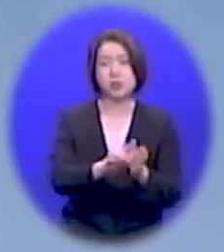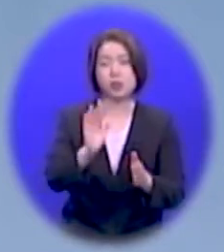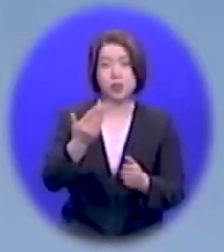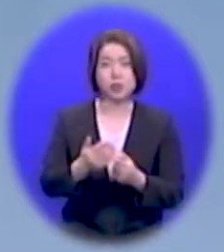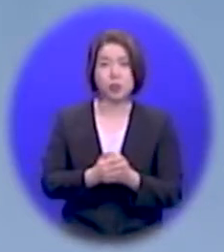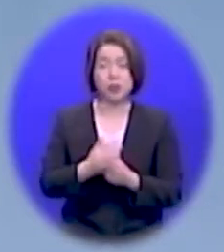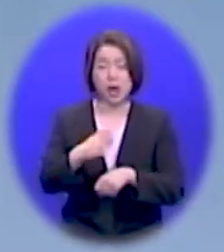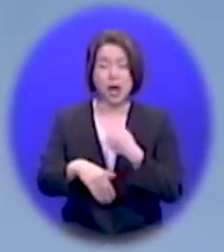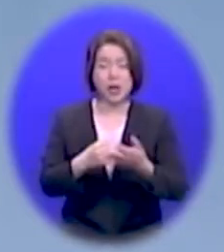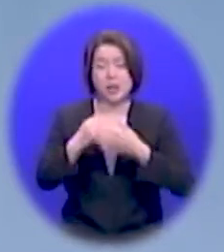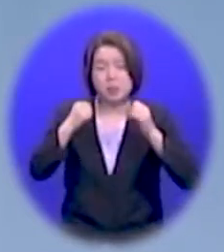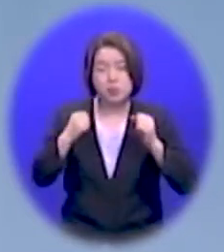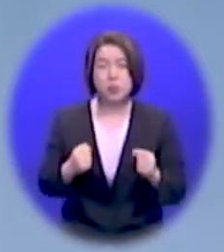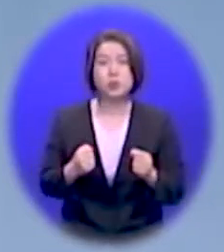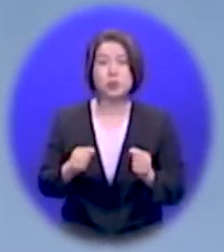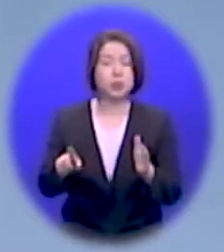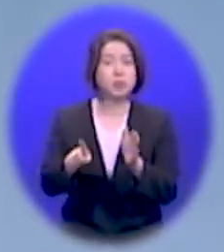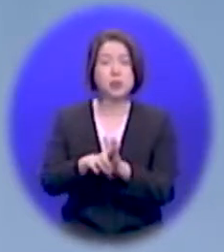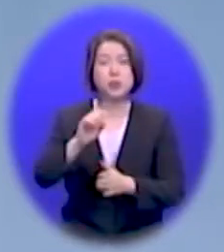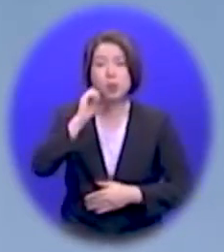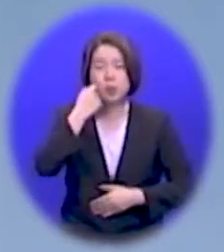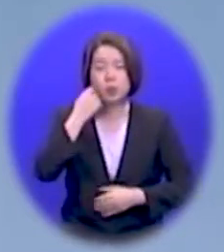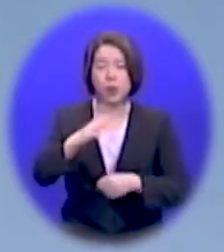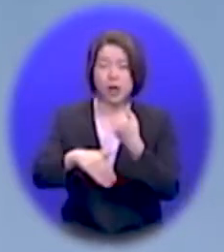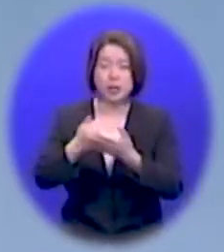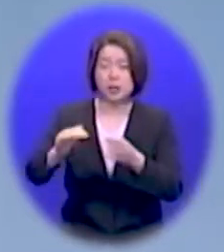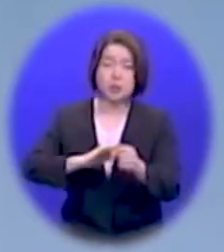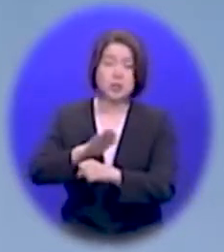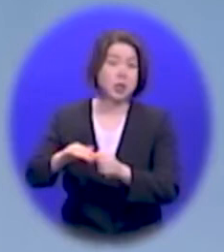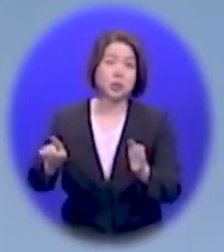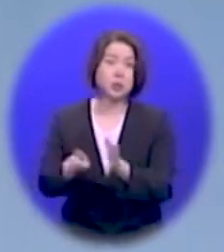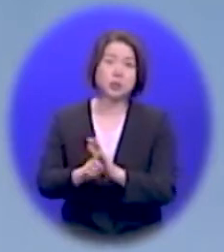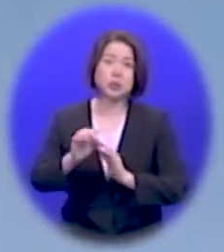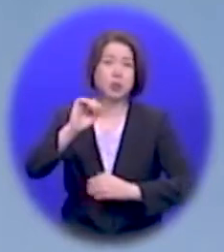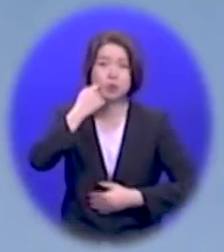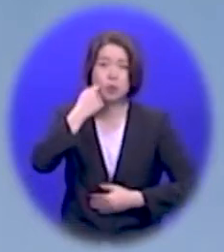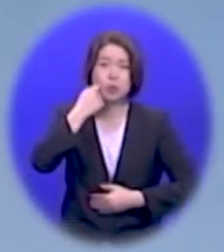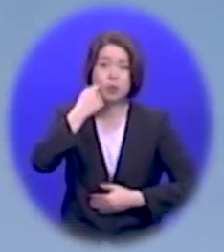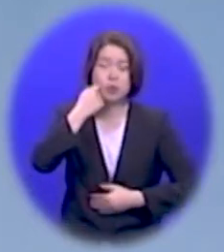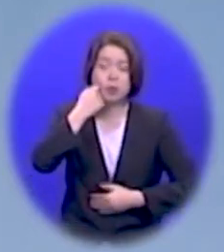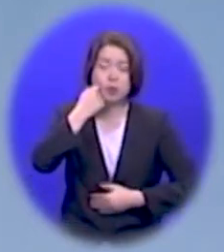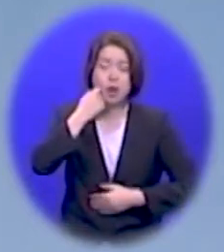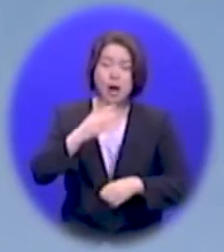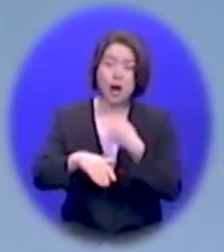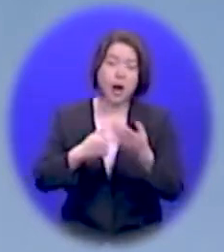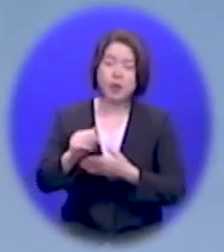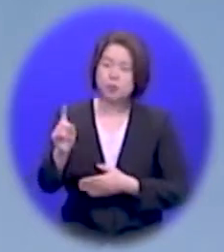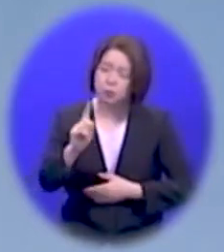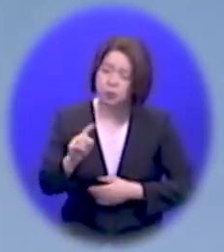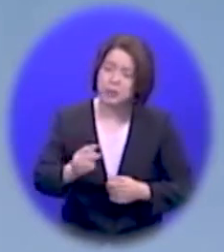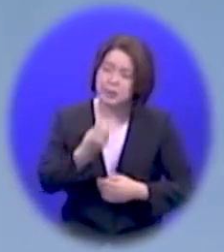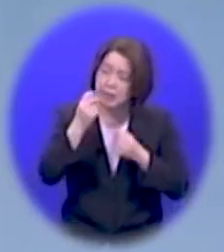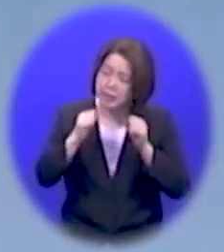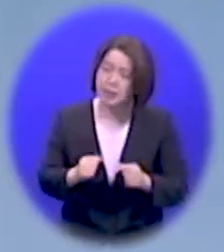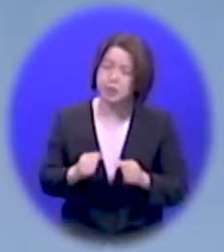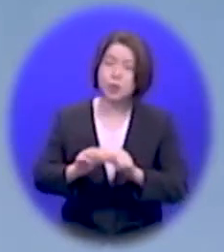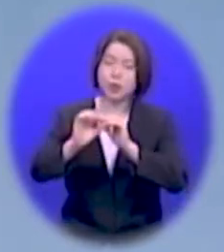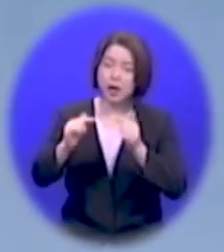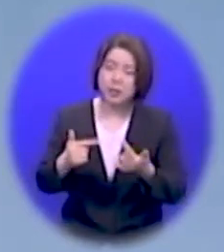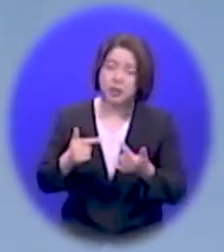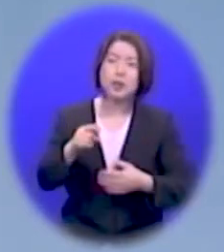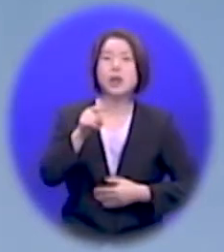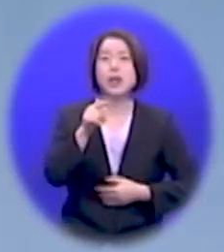하나님의 존재도 믿어지지 않고 하나님의 사랑도 믿어지지 않고 돋지 하나님이 살아계신 거야 아닌 거야 이런